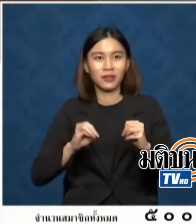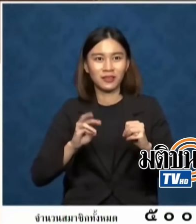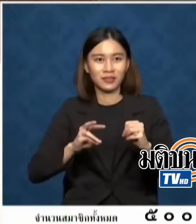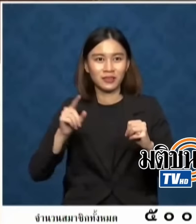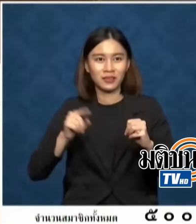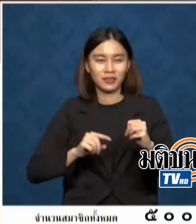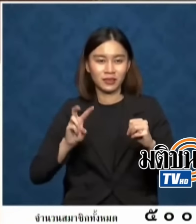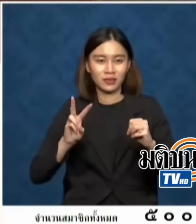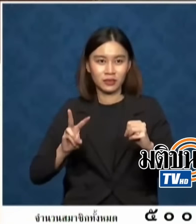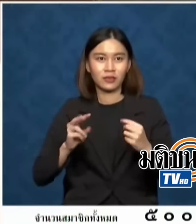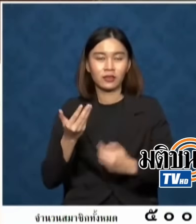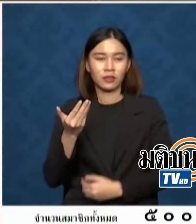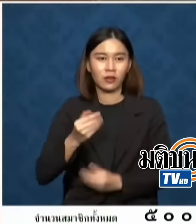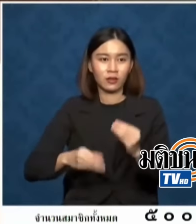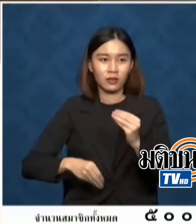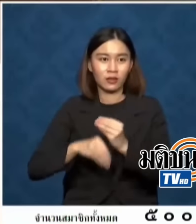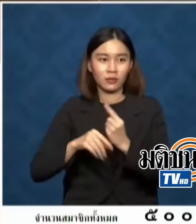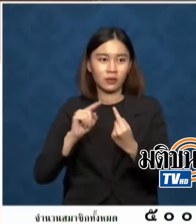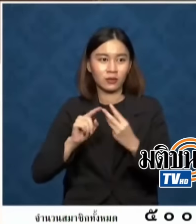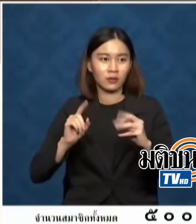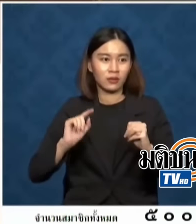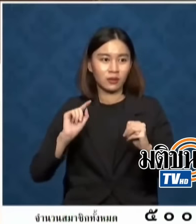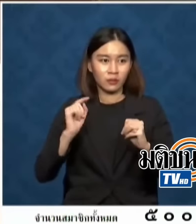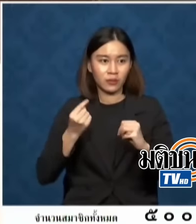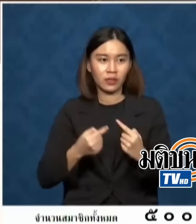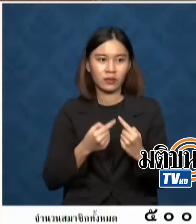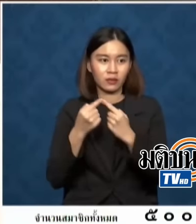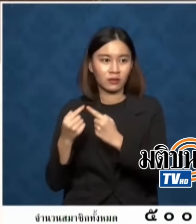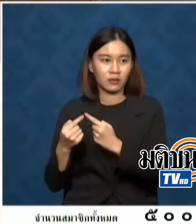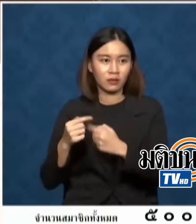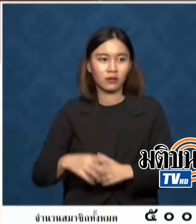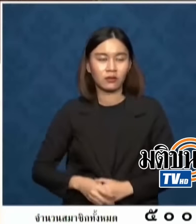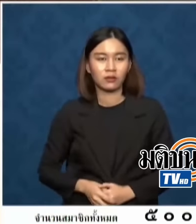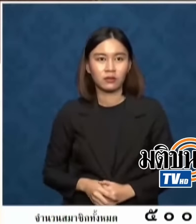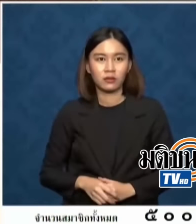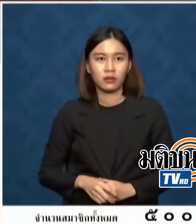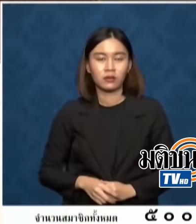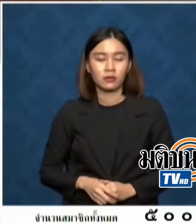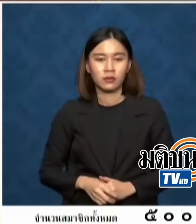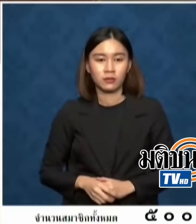คำสงวนที่ขอให้เพิ่มมาตราขึ้นใหม่ในลำดับต่อไปนะครับ